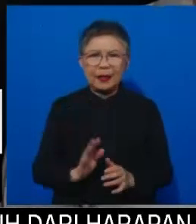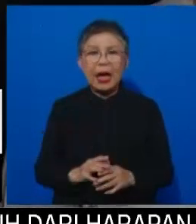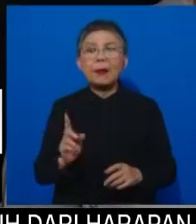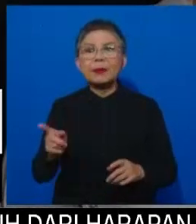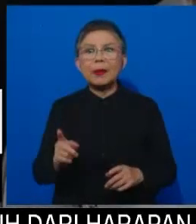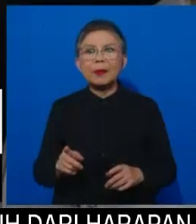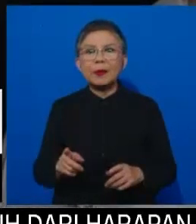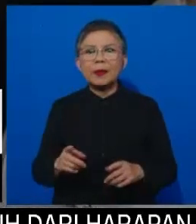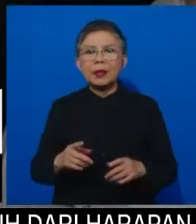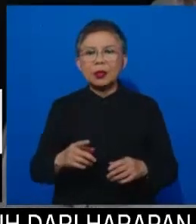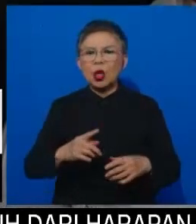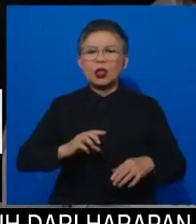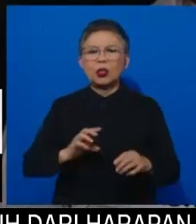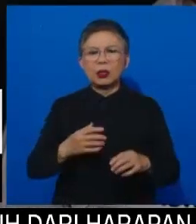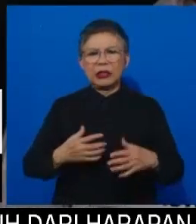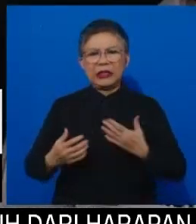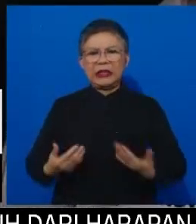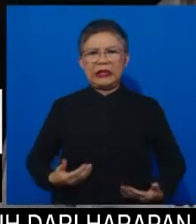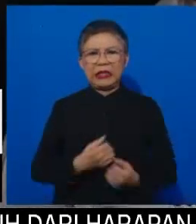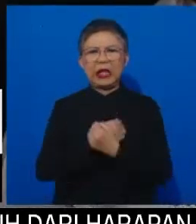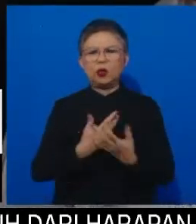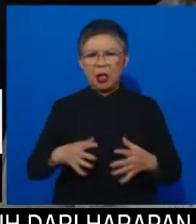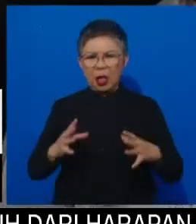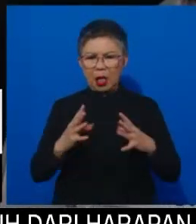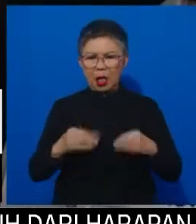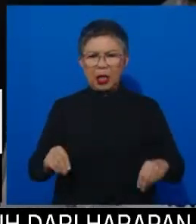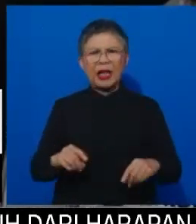karena kondisi jenazah itu sudah